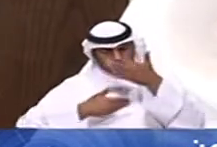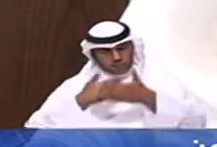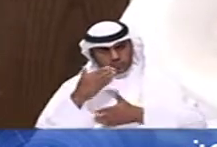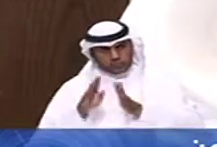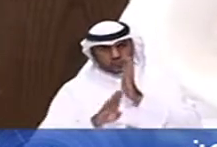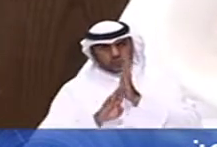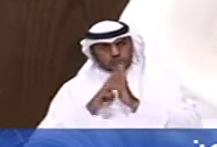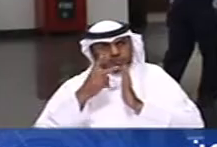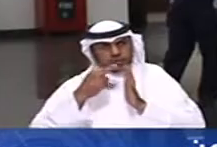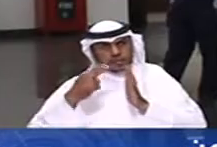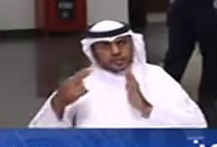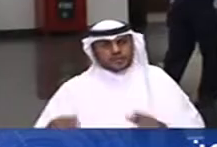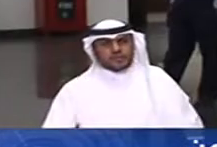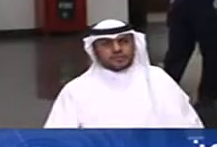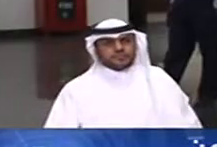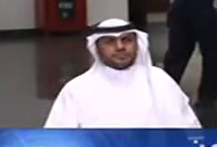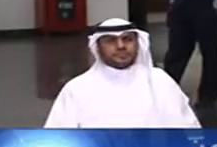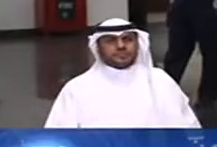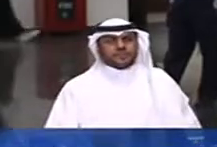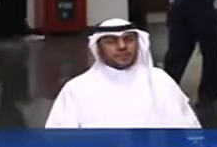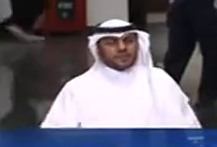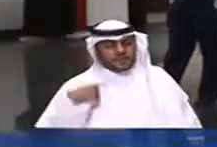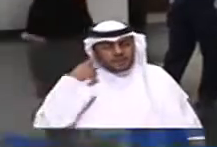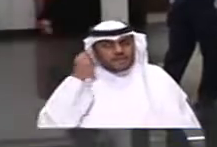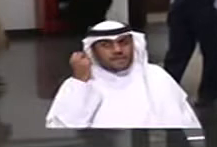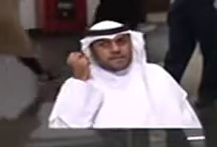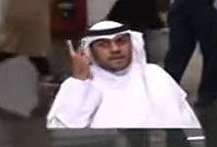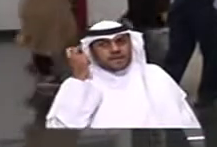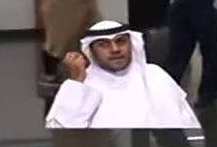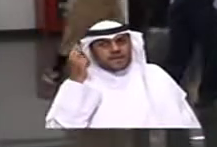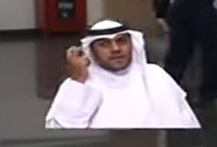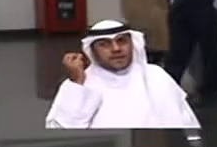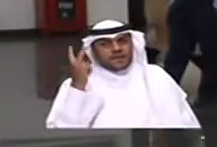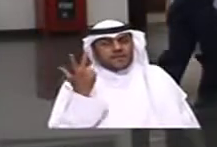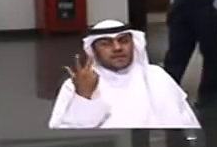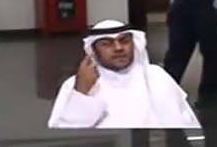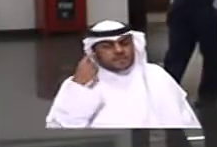قبل الأمانة. قدمنا مشروع جديد هو مشروع ميكنة إجراءات